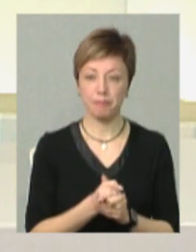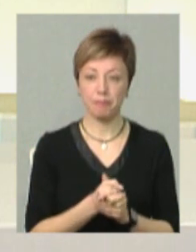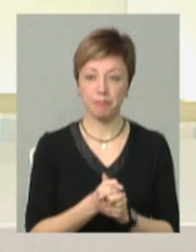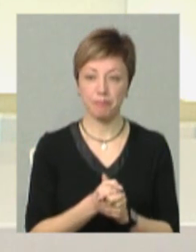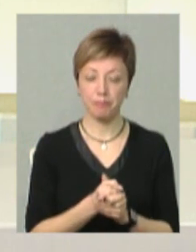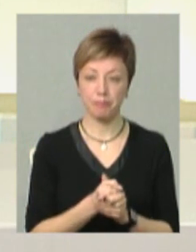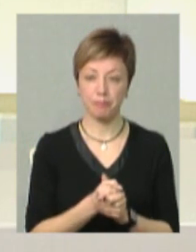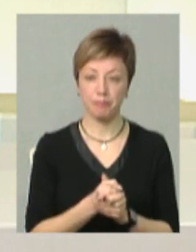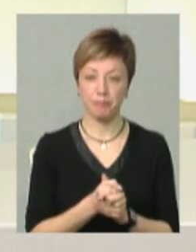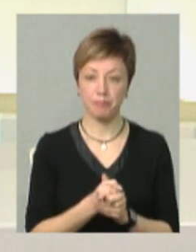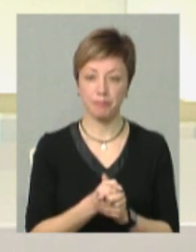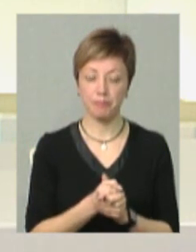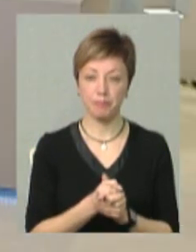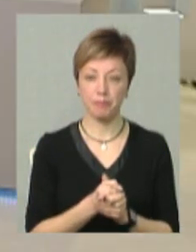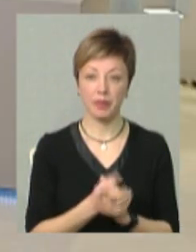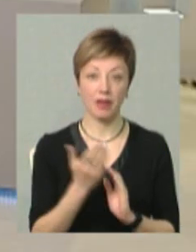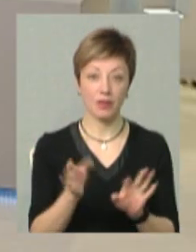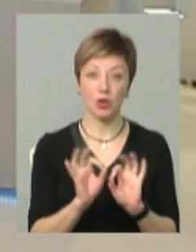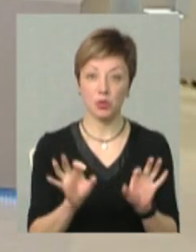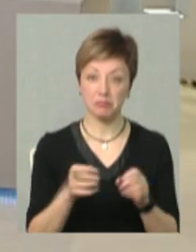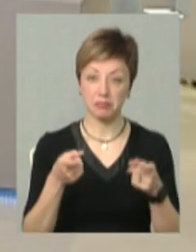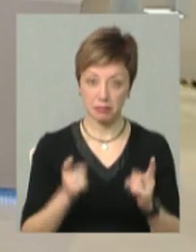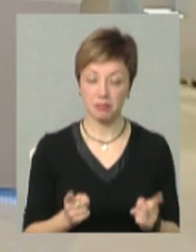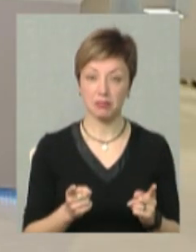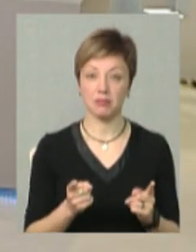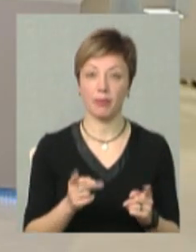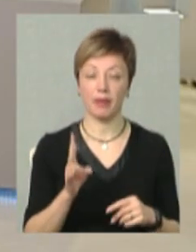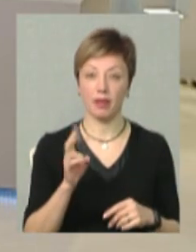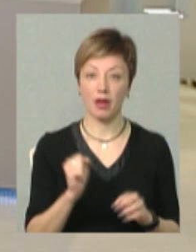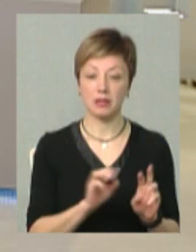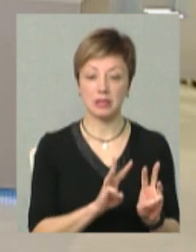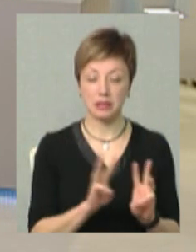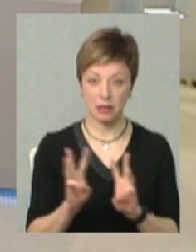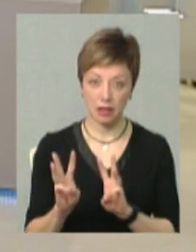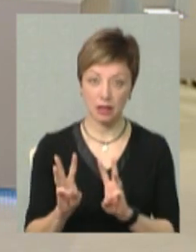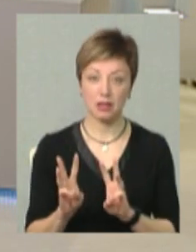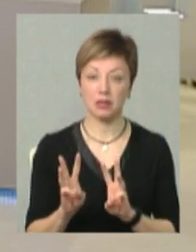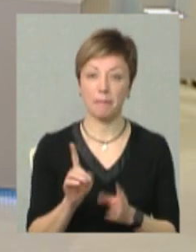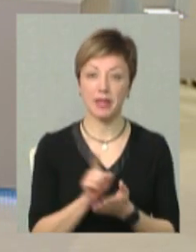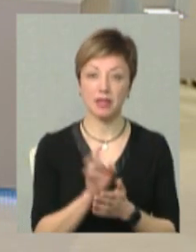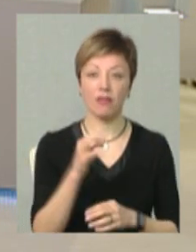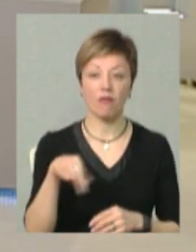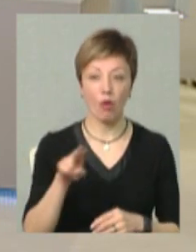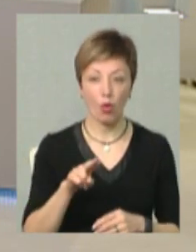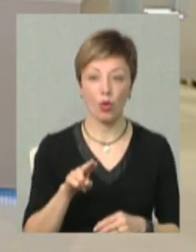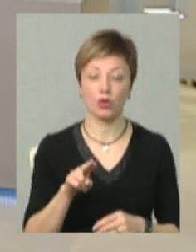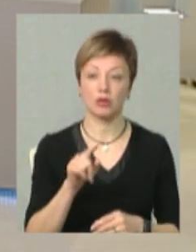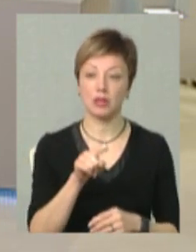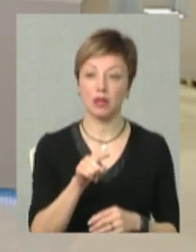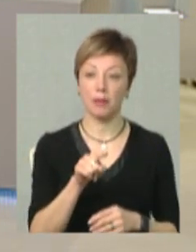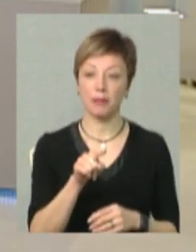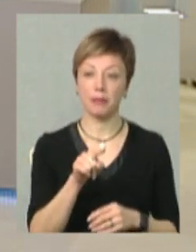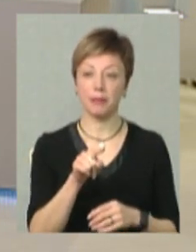Знаєте, от ви розказуєте, дійсно, на сайті пенсійного фонду, саме там, де